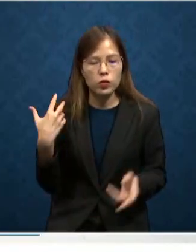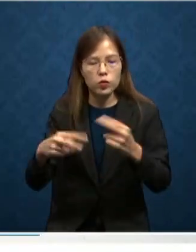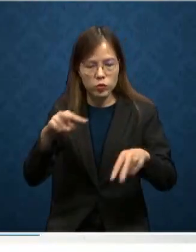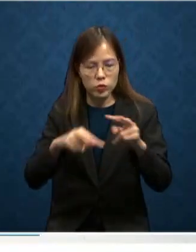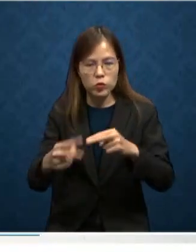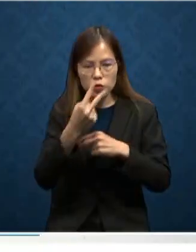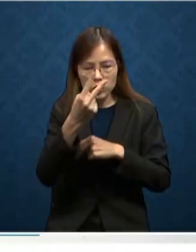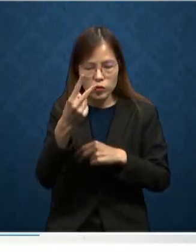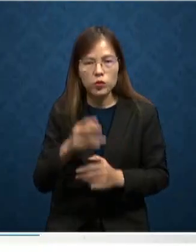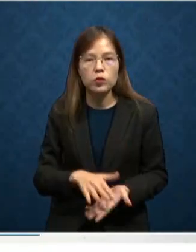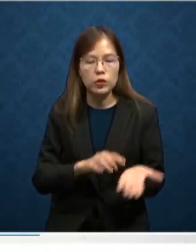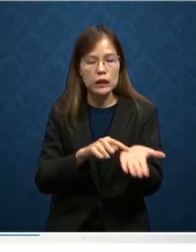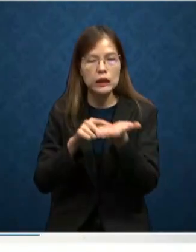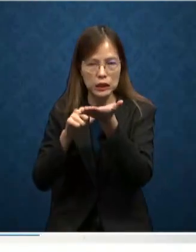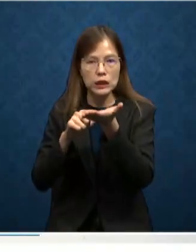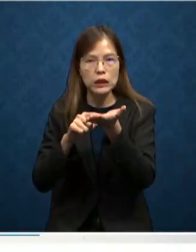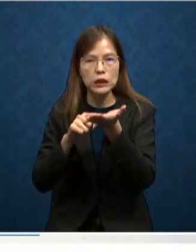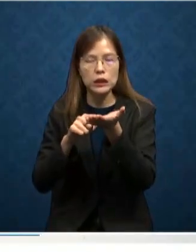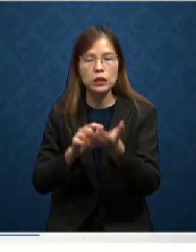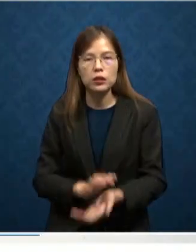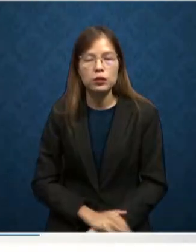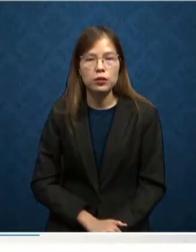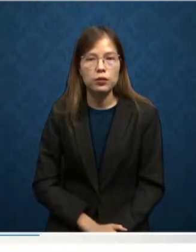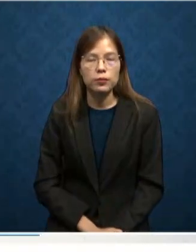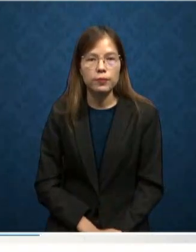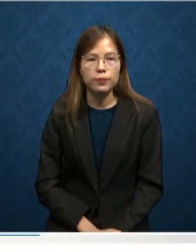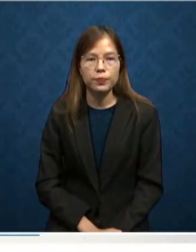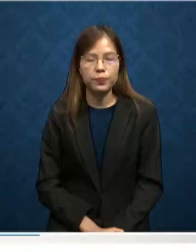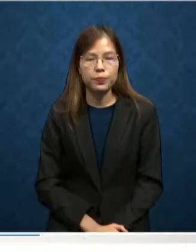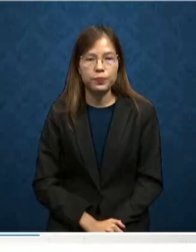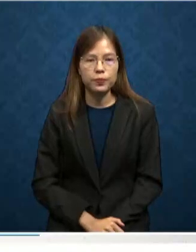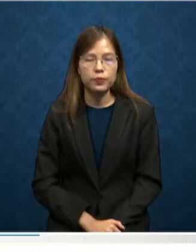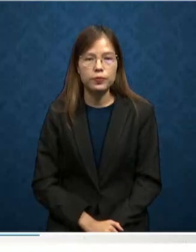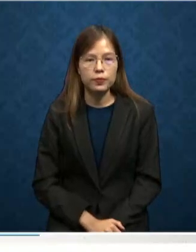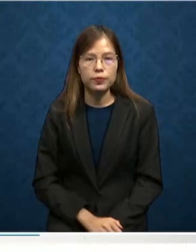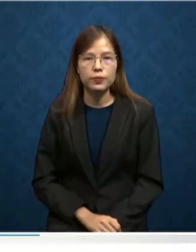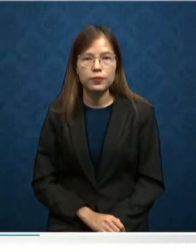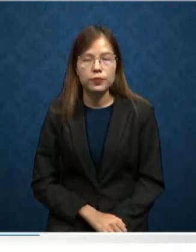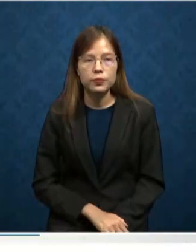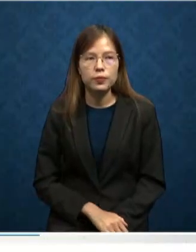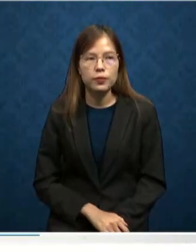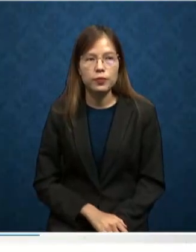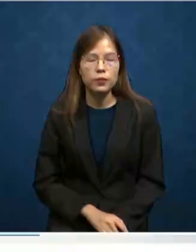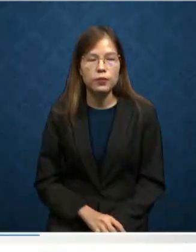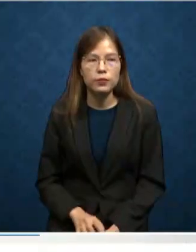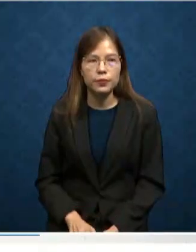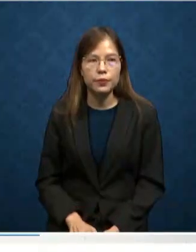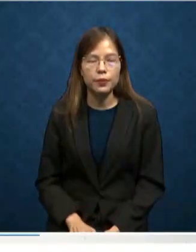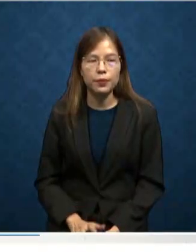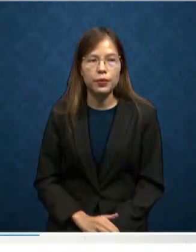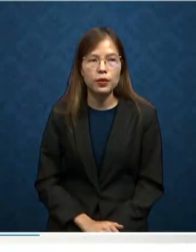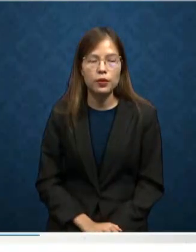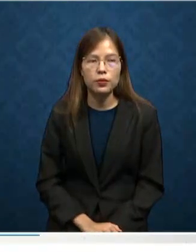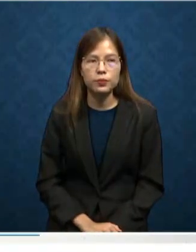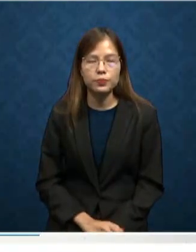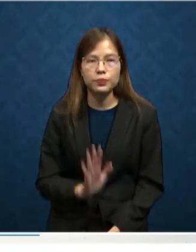แล้วก็ได้ได้นำเสนอในรายงานนะครับส่วนเรื่องเ่ออันแรกก็คือเรื่องคดีคร้างมากครั้งนานแล้วก็อีกออีกประการหนึ่งก็คือว่านอก